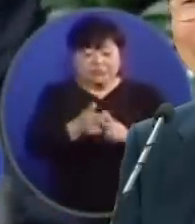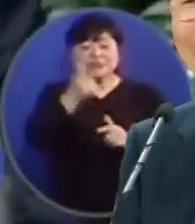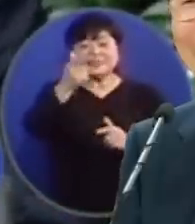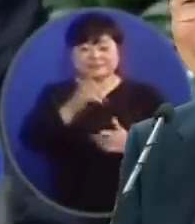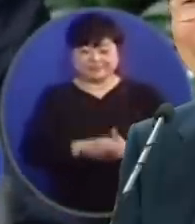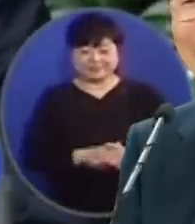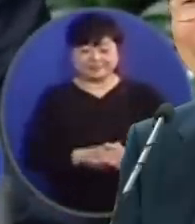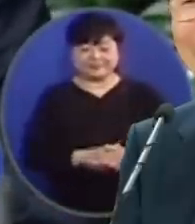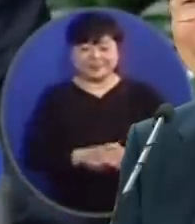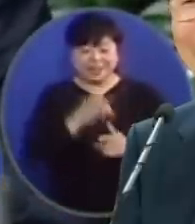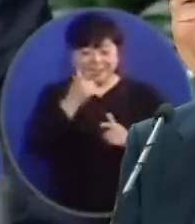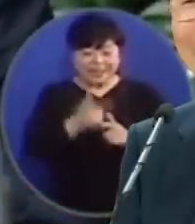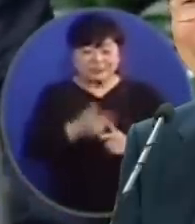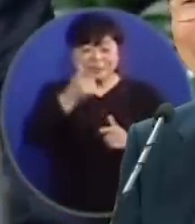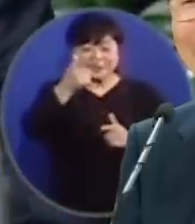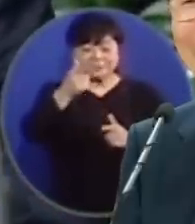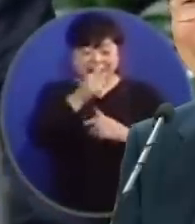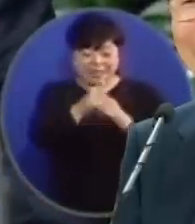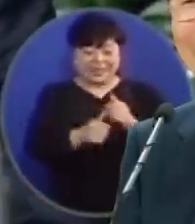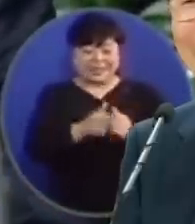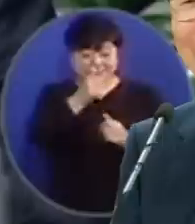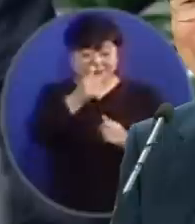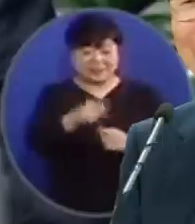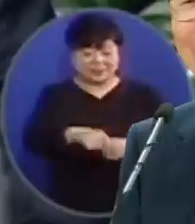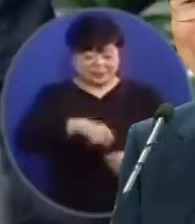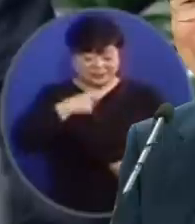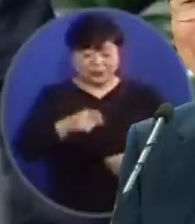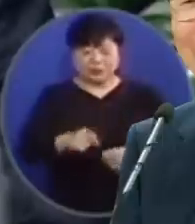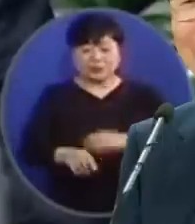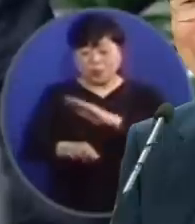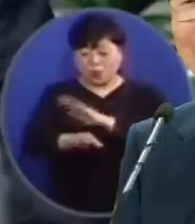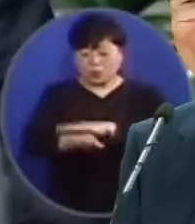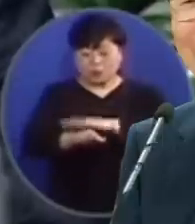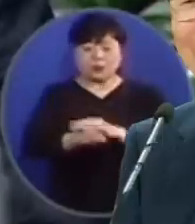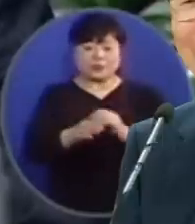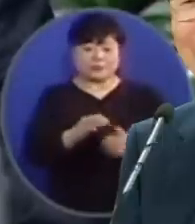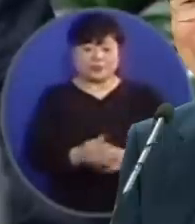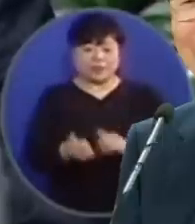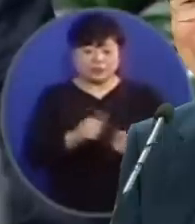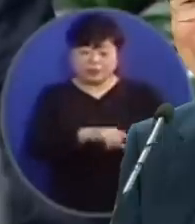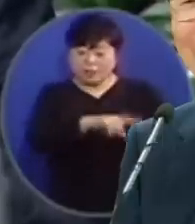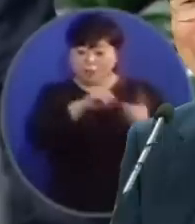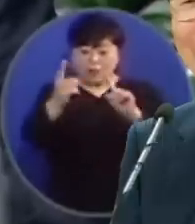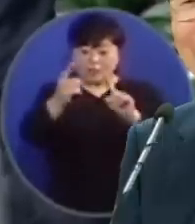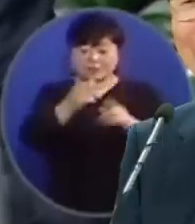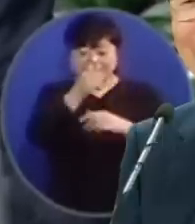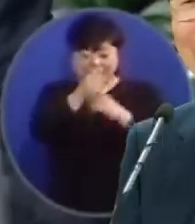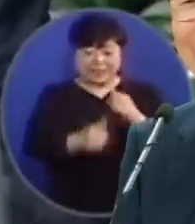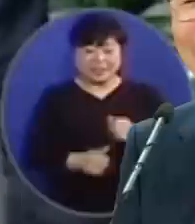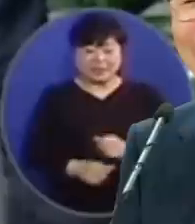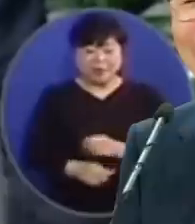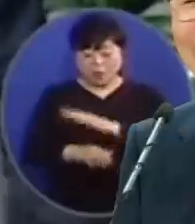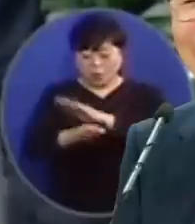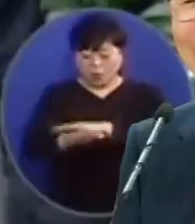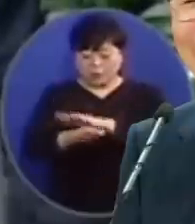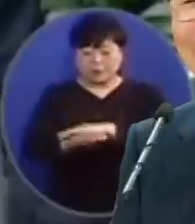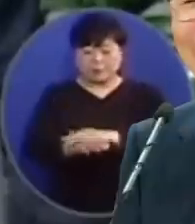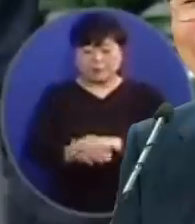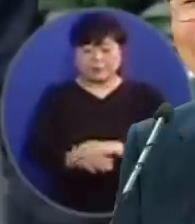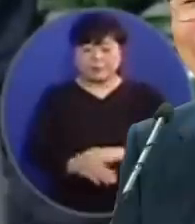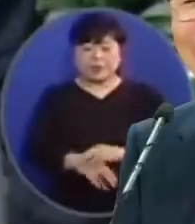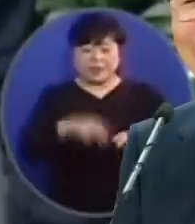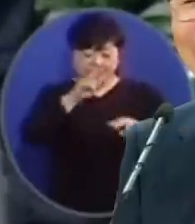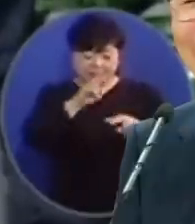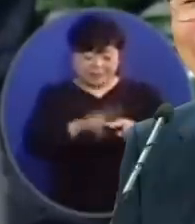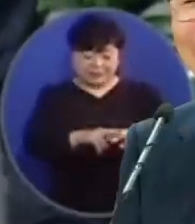것입니다. 예수님은 하나님의 의로운 오른손인 것은 죽었다가 부활하셔서 하나님의 오른편에